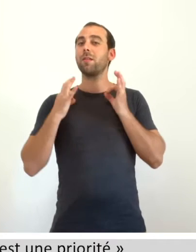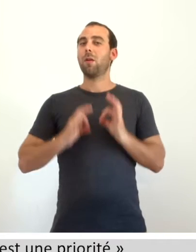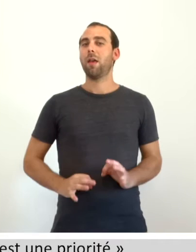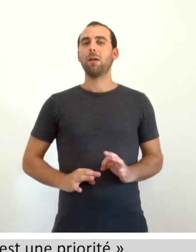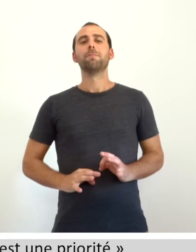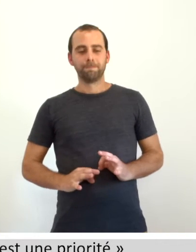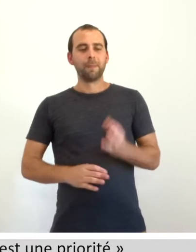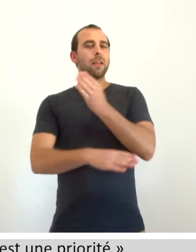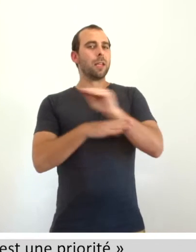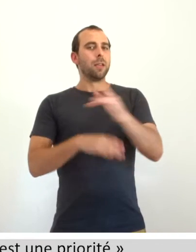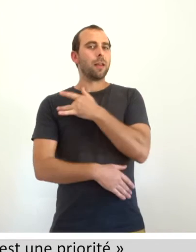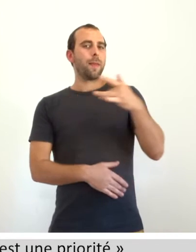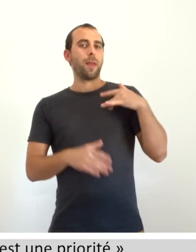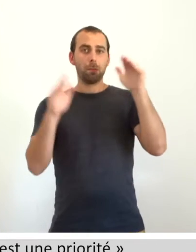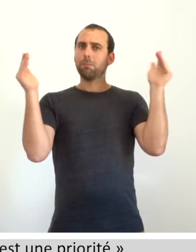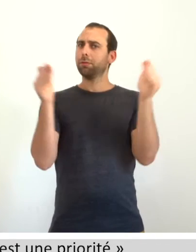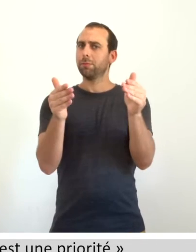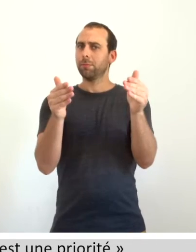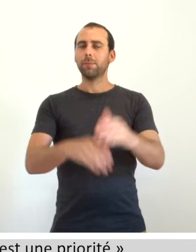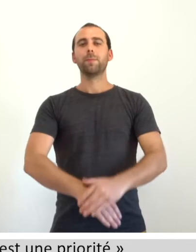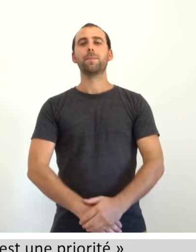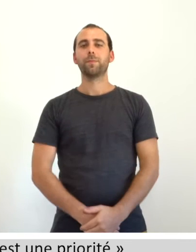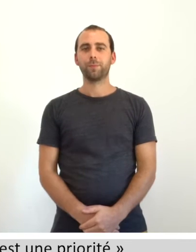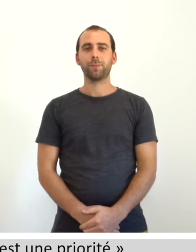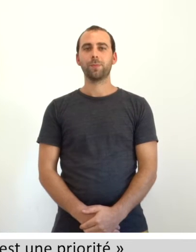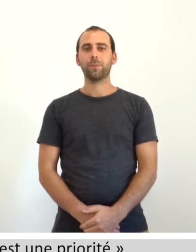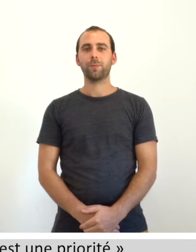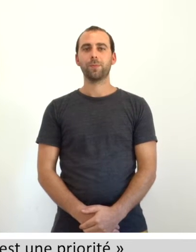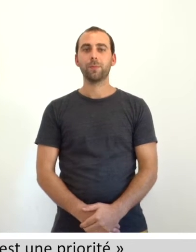Rentrée scolaire, la sécurité sanitaire est une priorité.